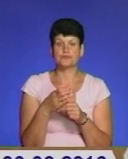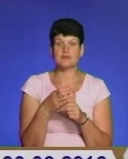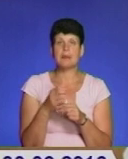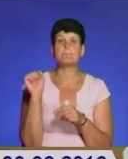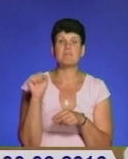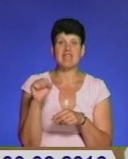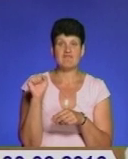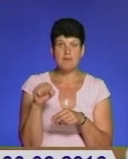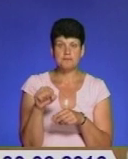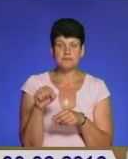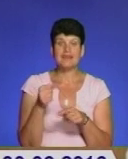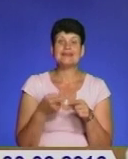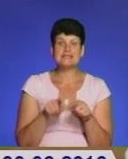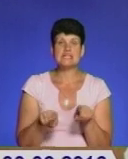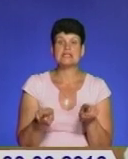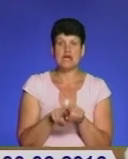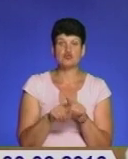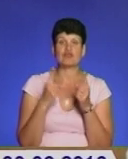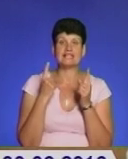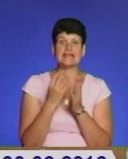пива. Це також дуже великий резерв.